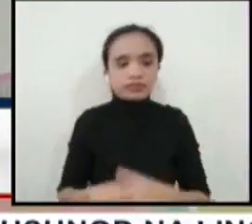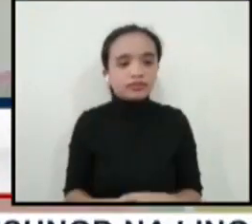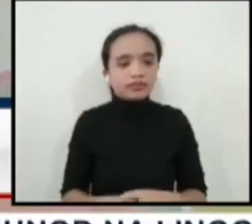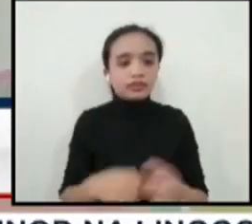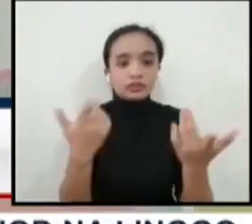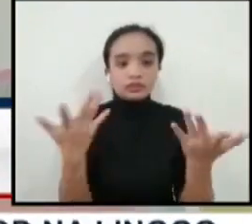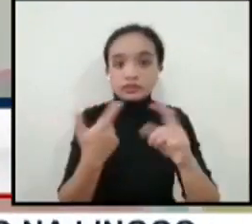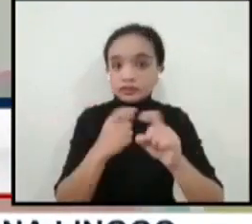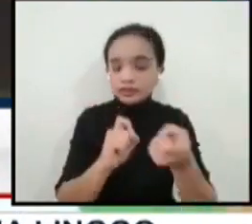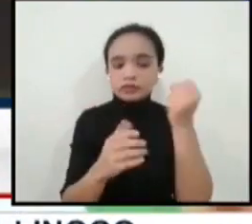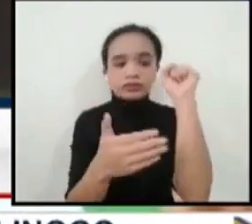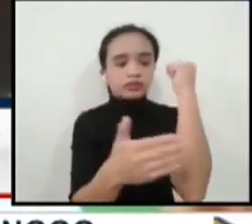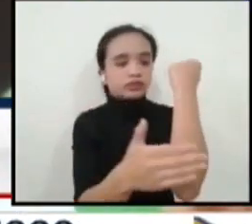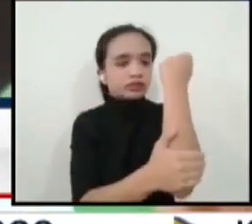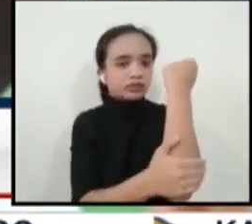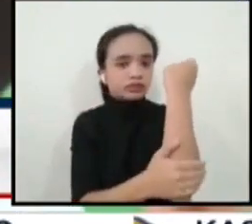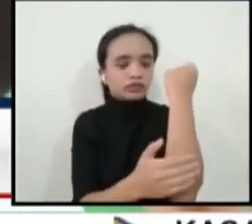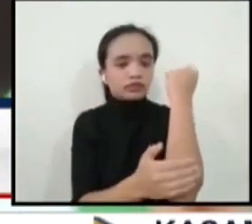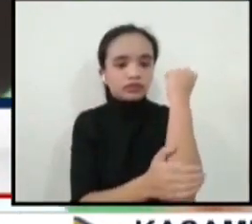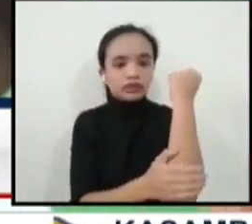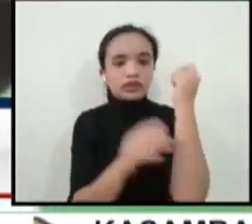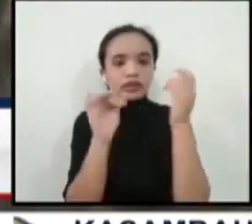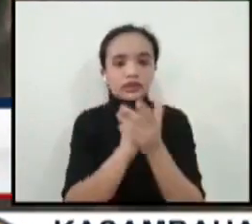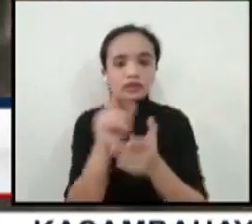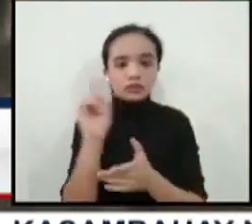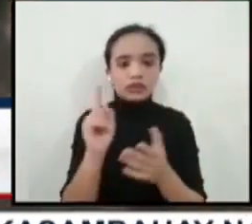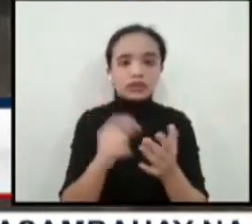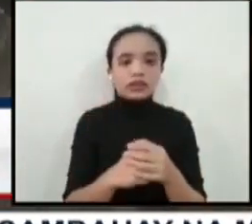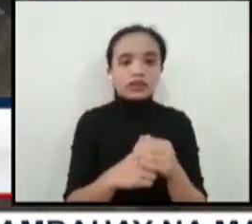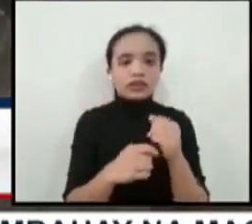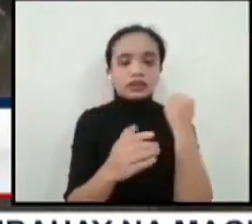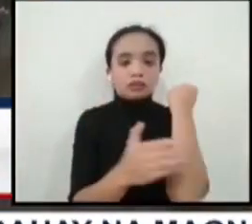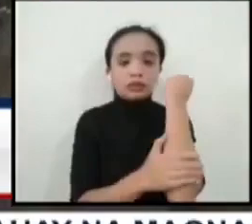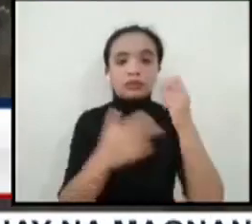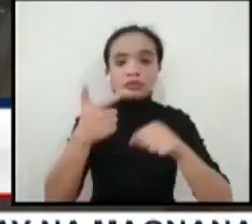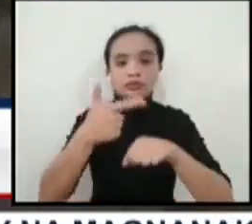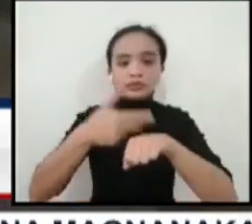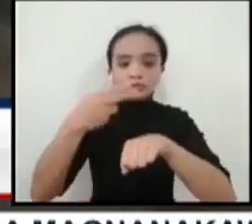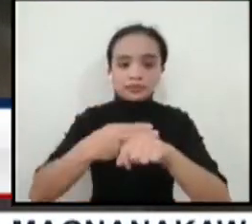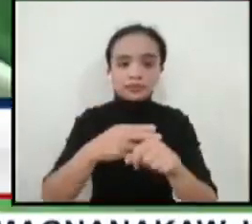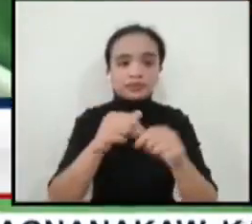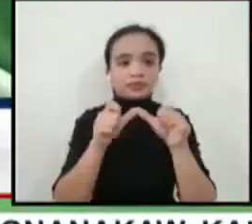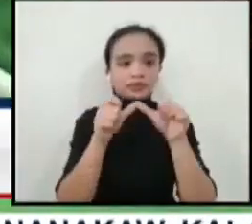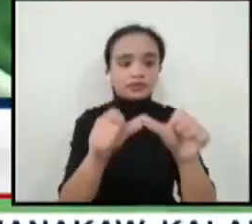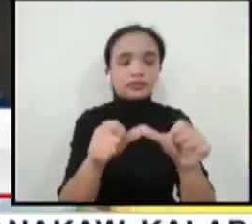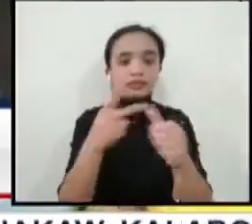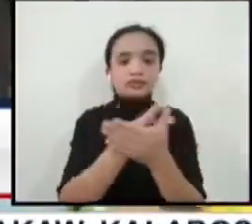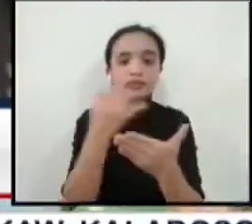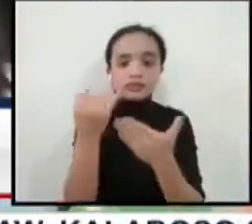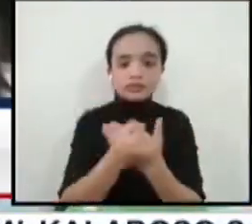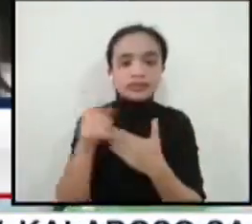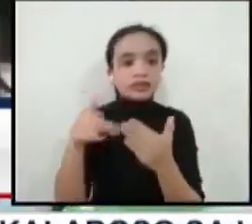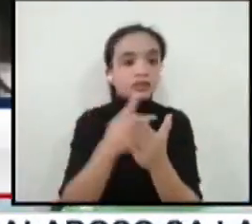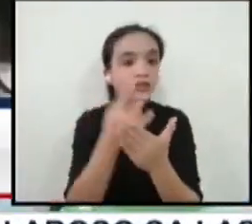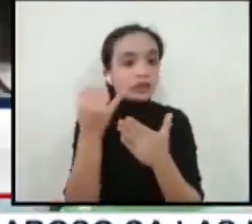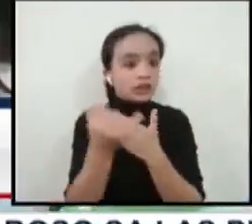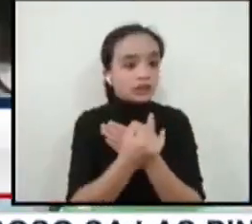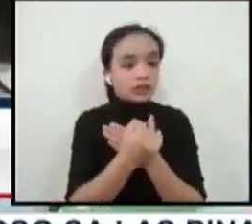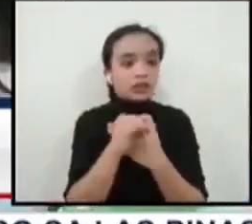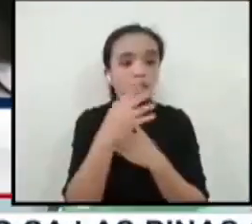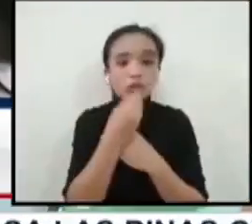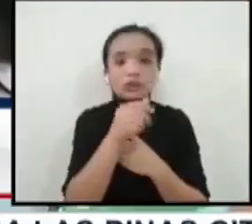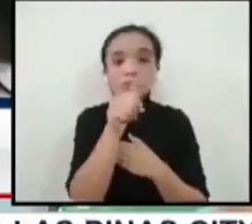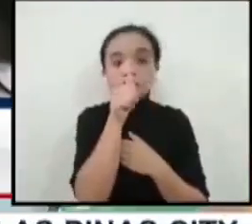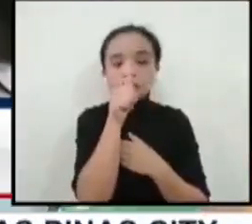ito ang Kabambuhayan Livelihood for Sustainable Communities Project, isang proyekto ng pribadong organisasyon at